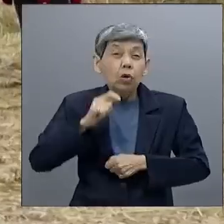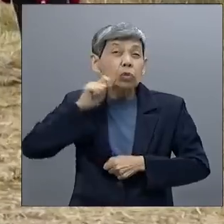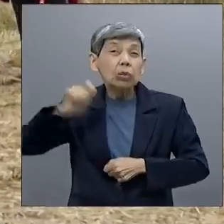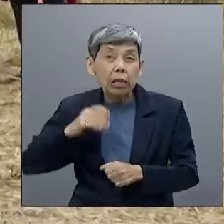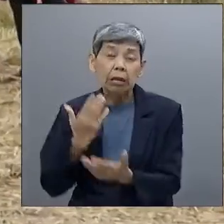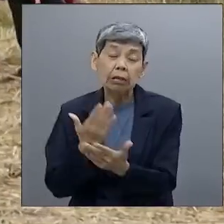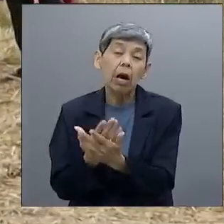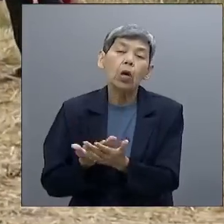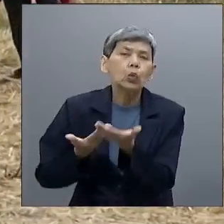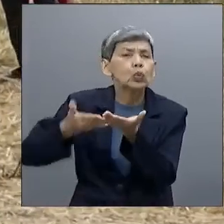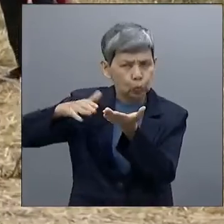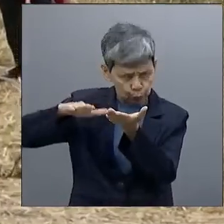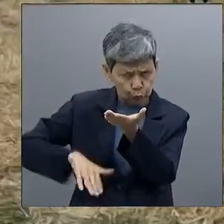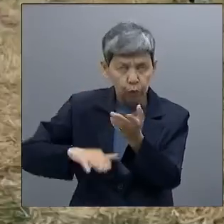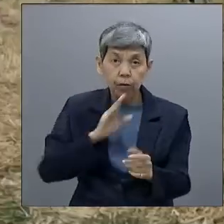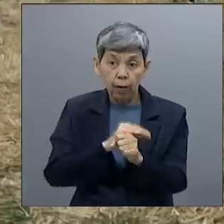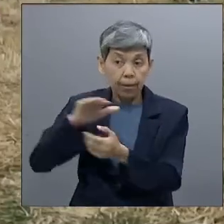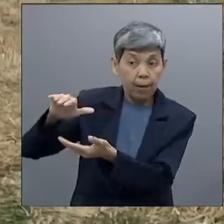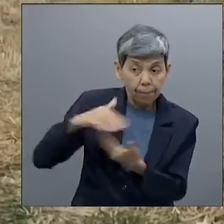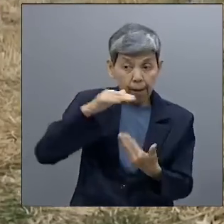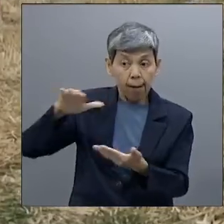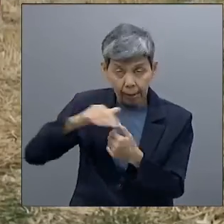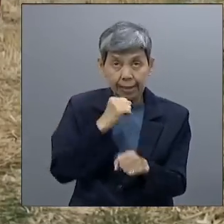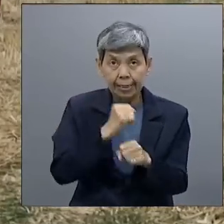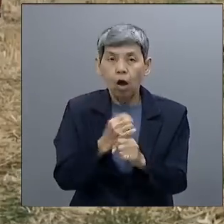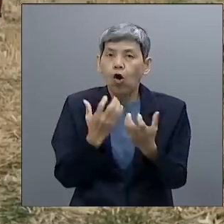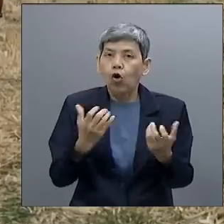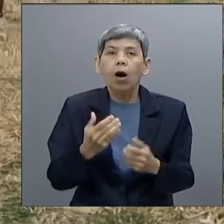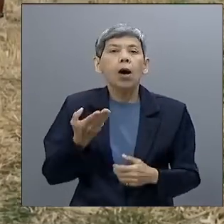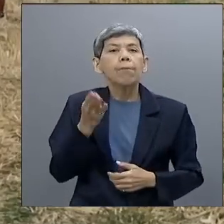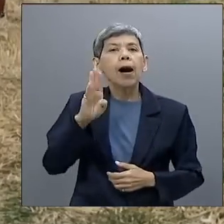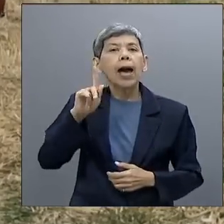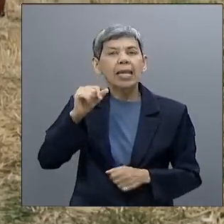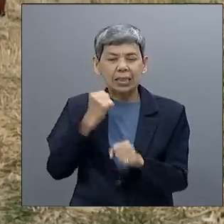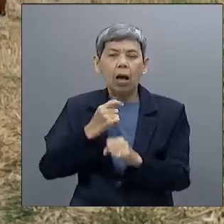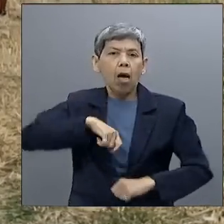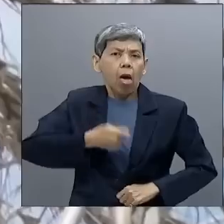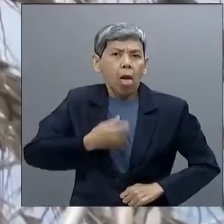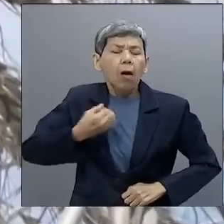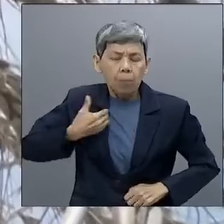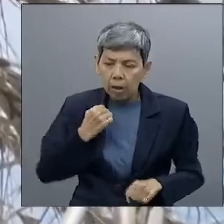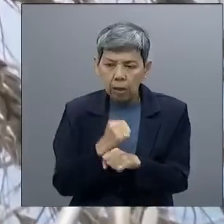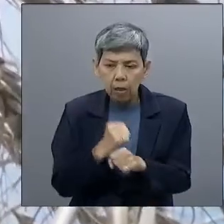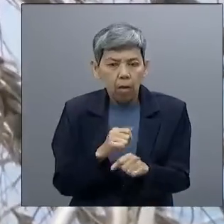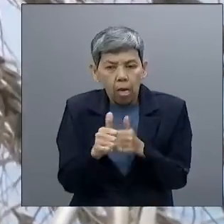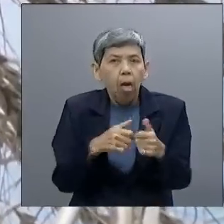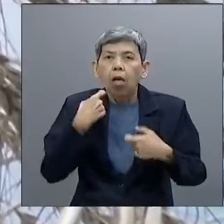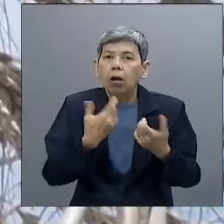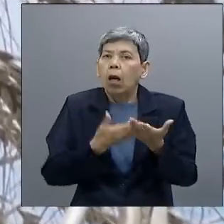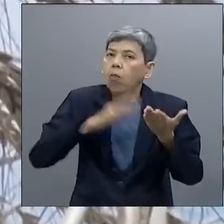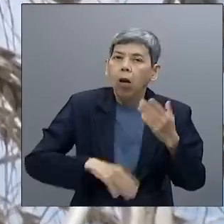ราคาถูกค่ะหากนำเข้ามาก็จะทำให้ผลผลิตของบัลแกเรียซึ่งมีต้นทุนสูงไม่สามารถแข่งขันได้